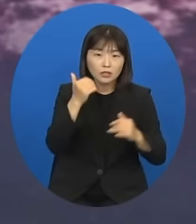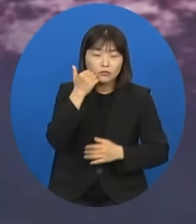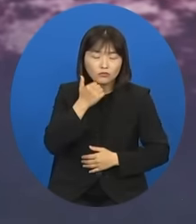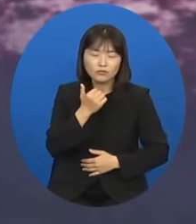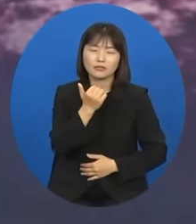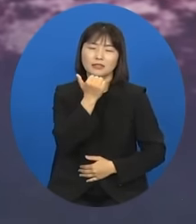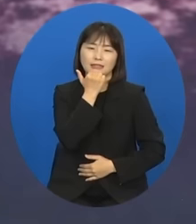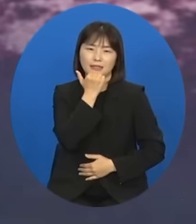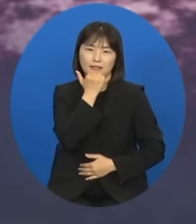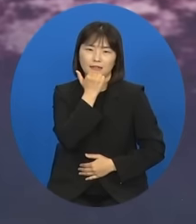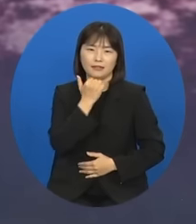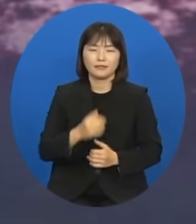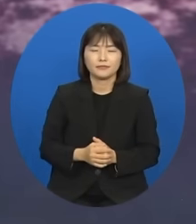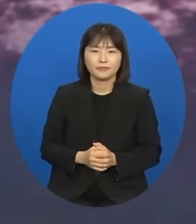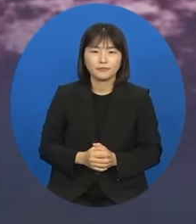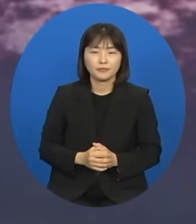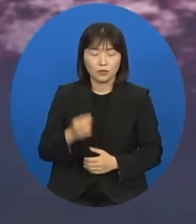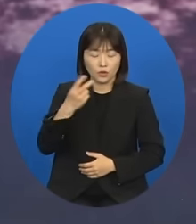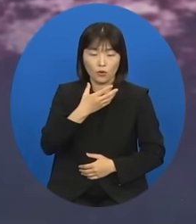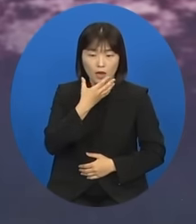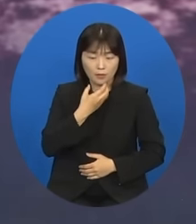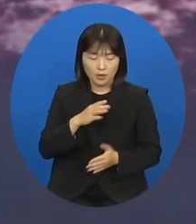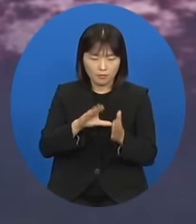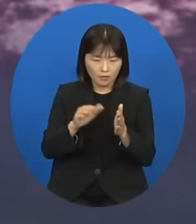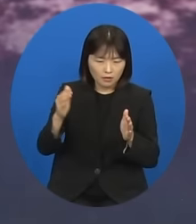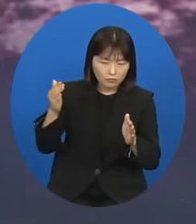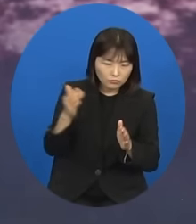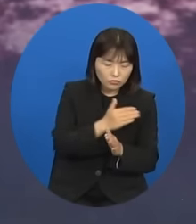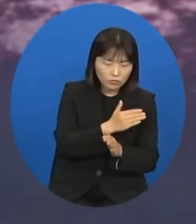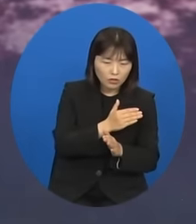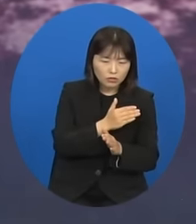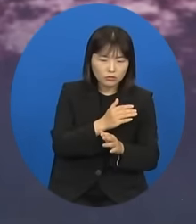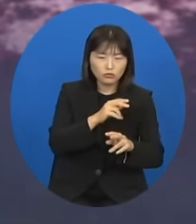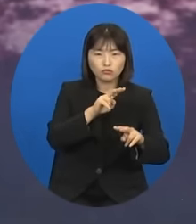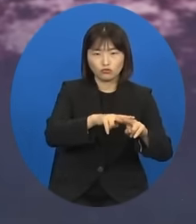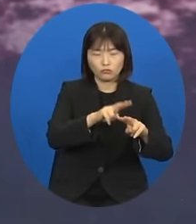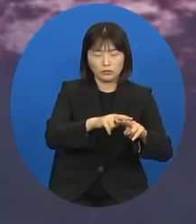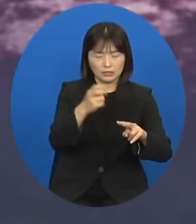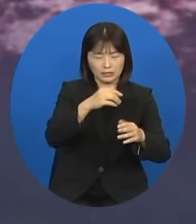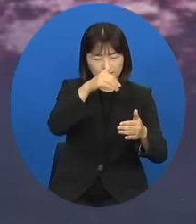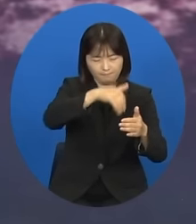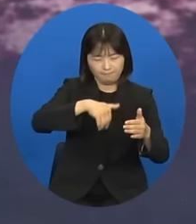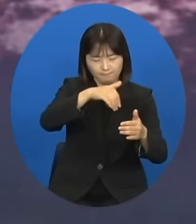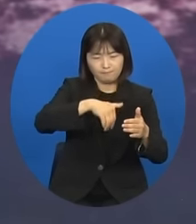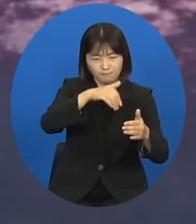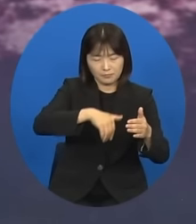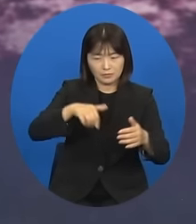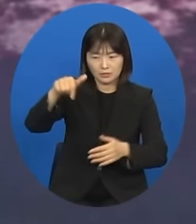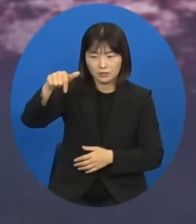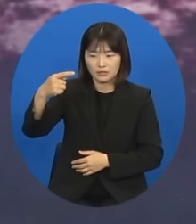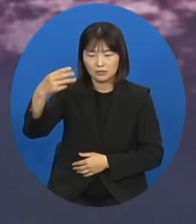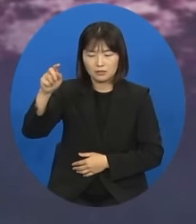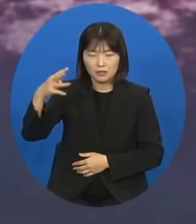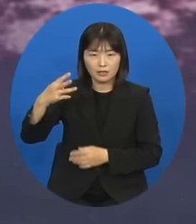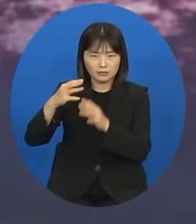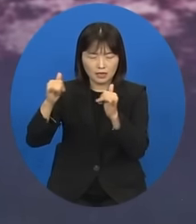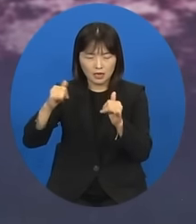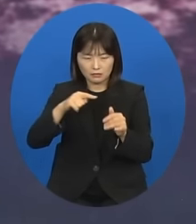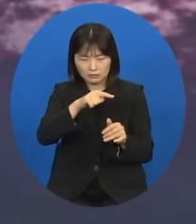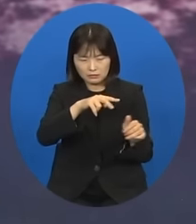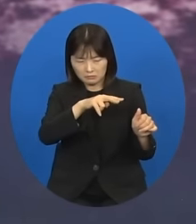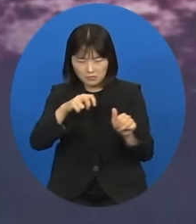이삭이 아 또한 아브라함 때부터 있었던 의무를 다시 파죠 그라 사람들이 그를 미워하여